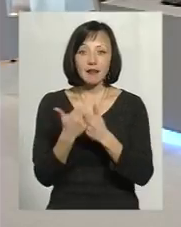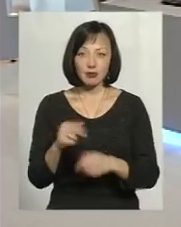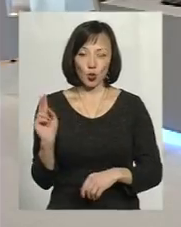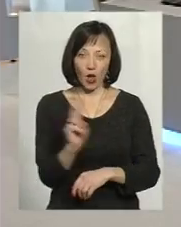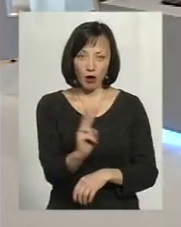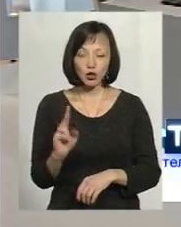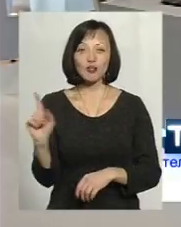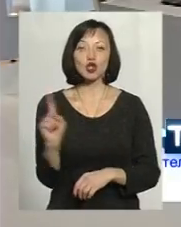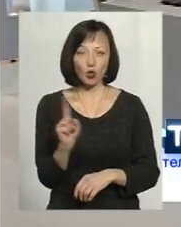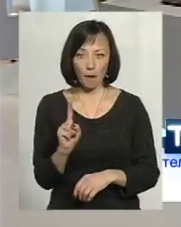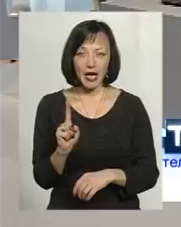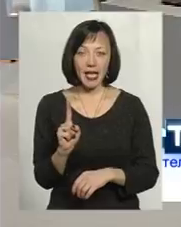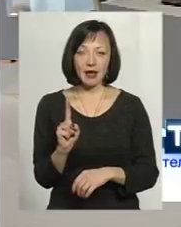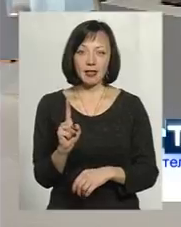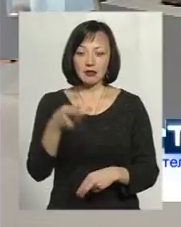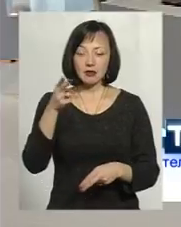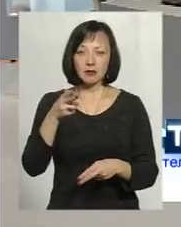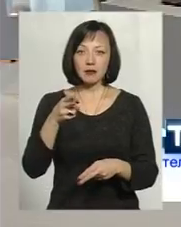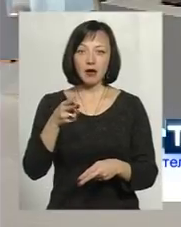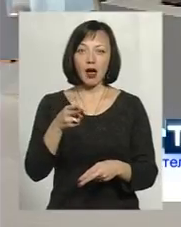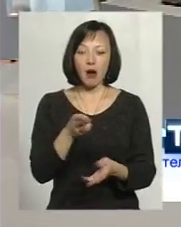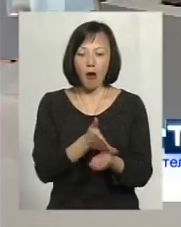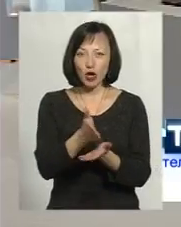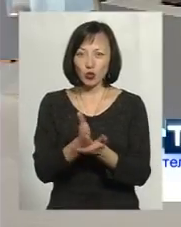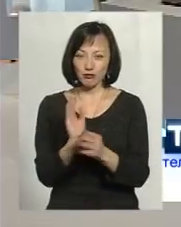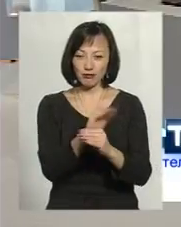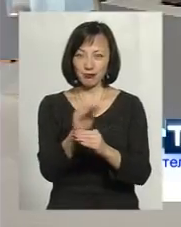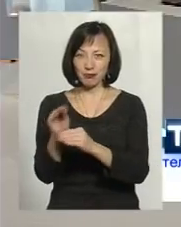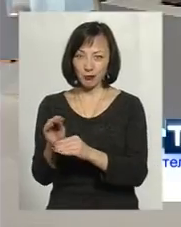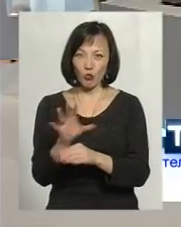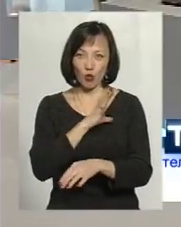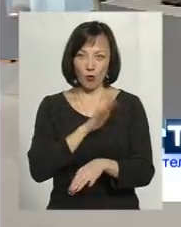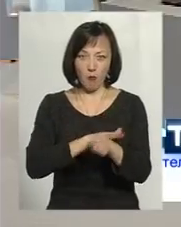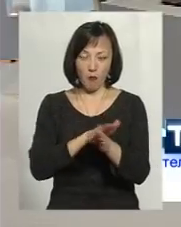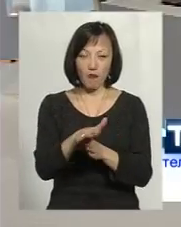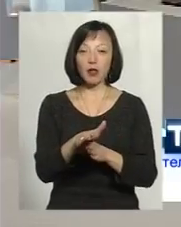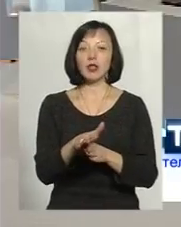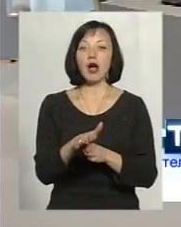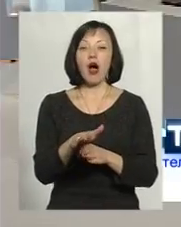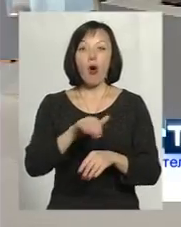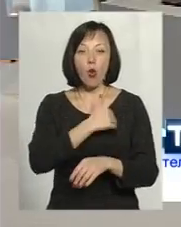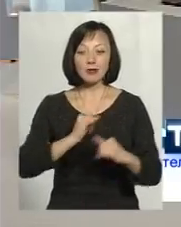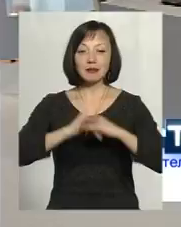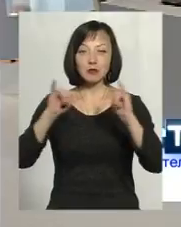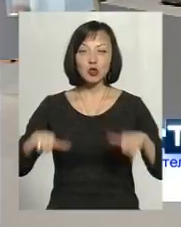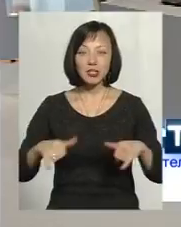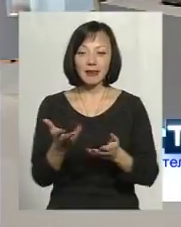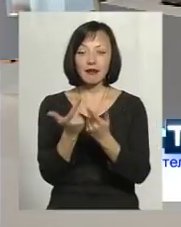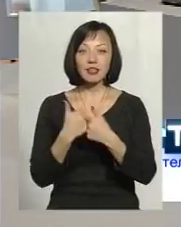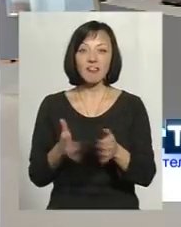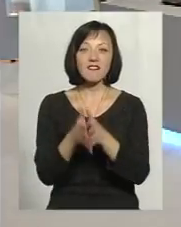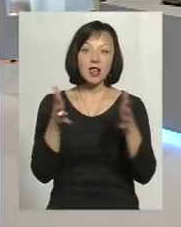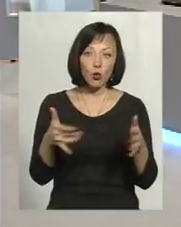для того, щоб закрити дуже багато маршрутів. Плюс хочемо збільшити кількість великогабаритного транспорту